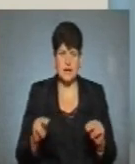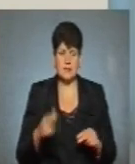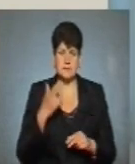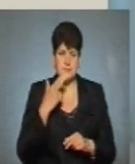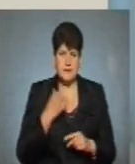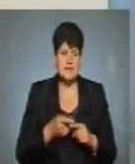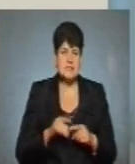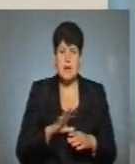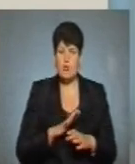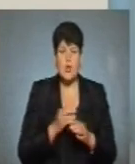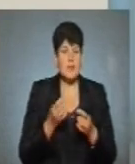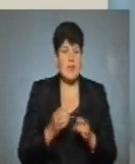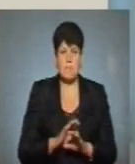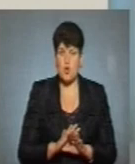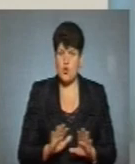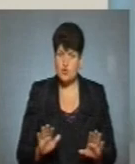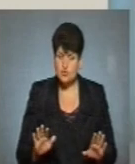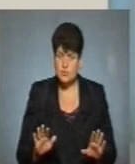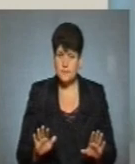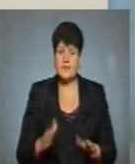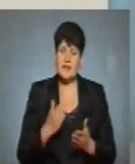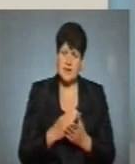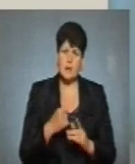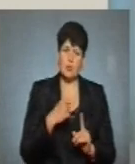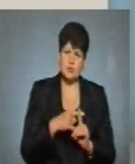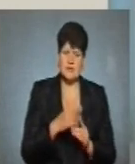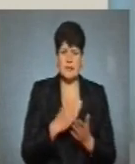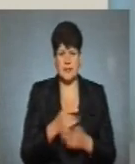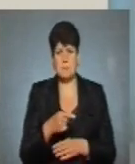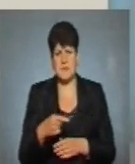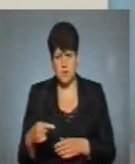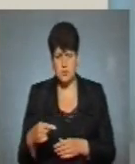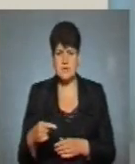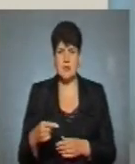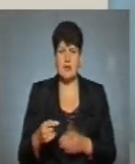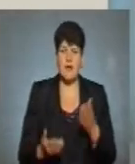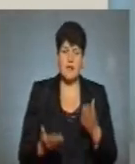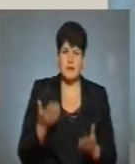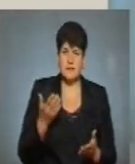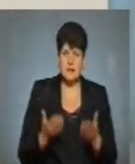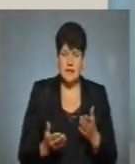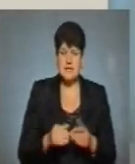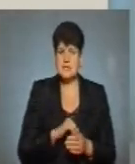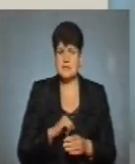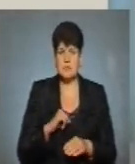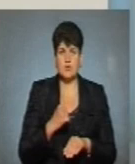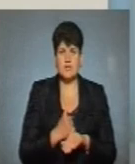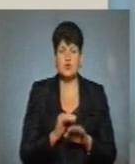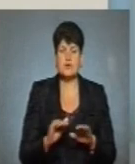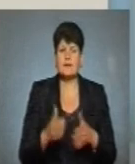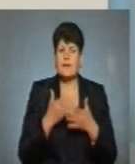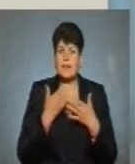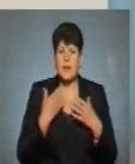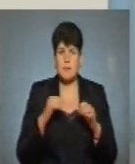Це було непросто. Є свої плюси і мінуси, але найголовніше те, що діти не мали